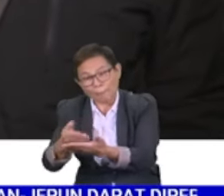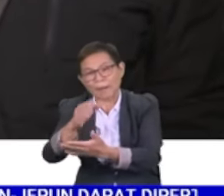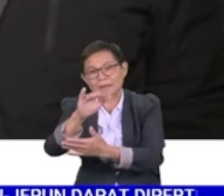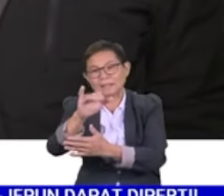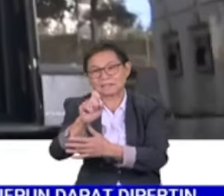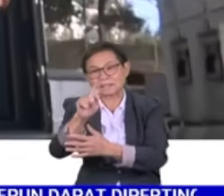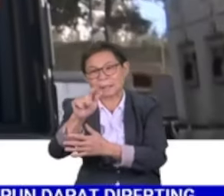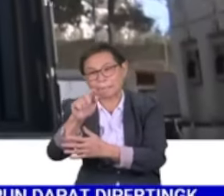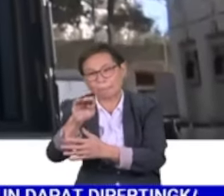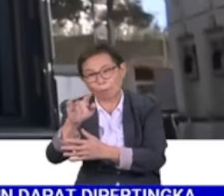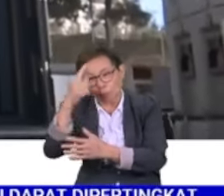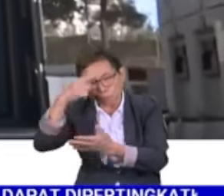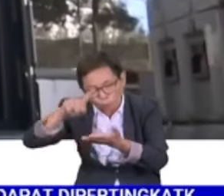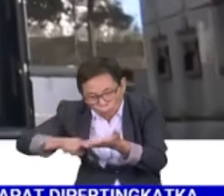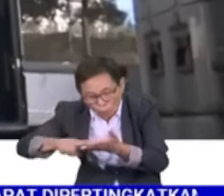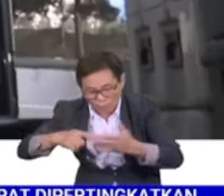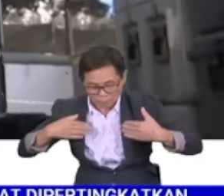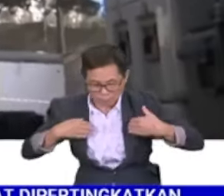pemeriksaan kesihatan.